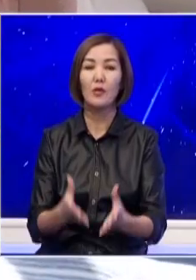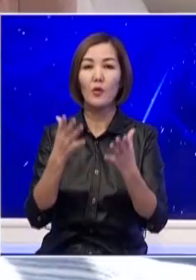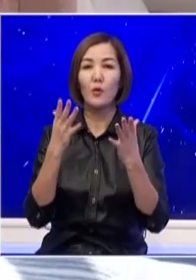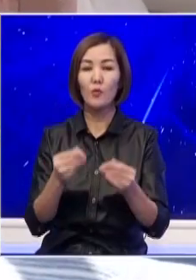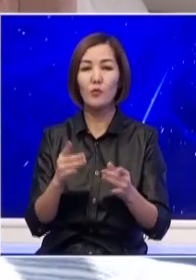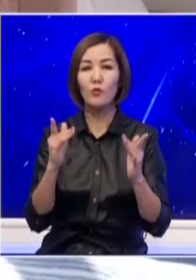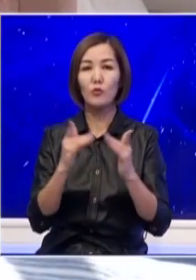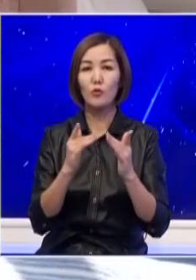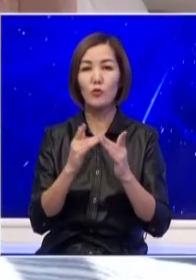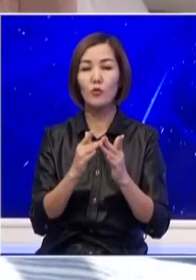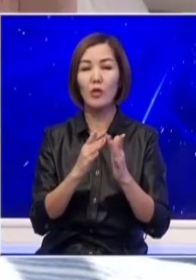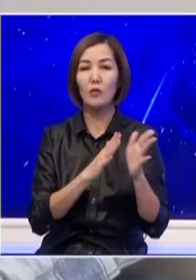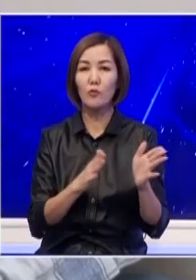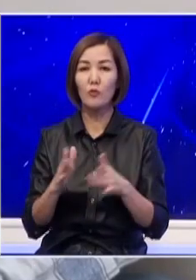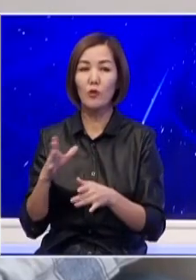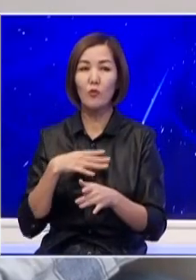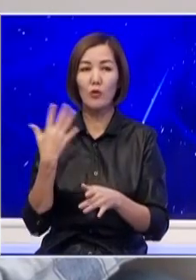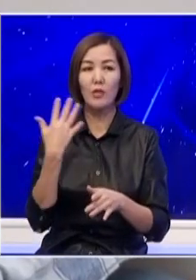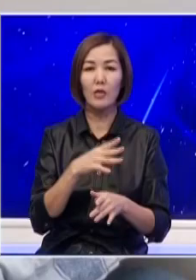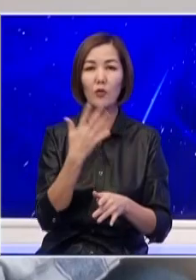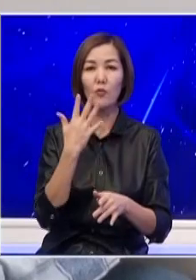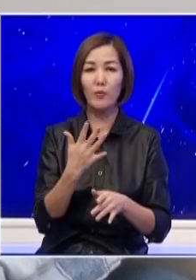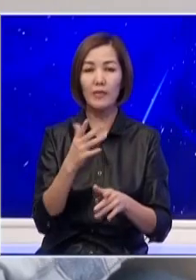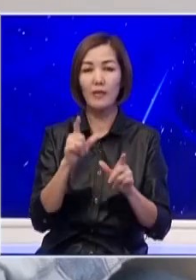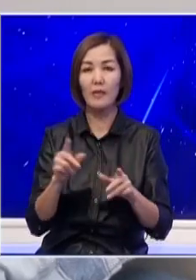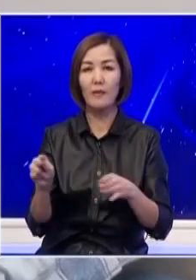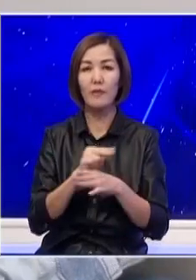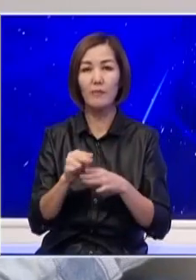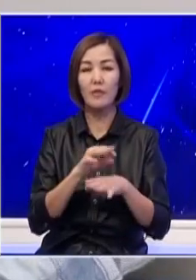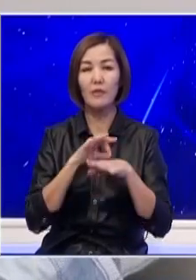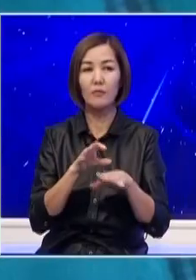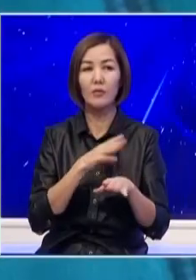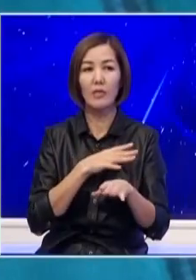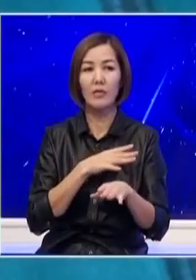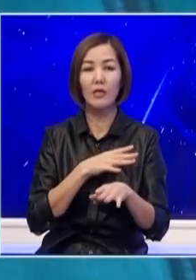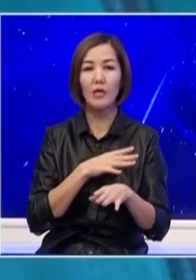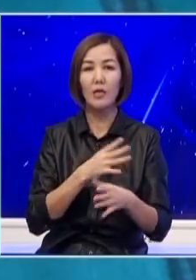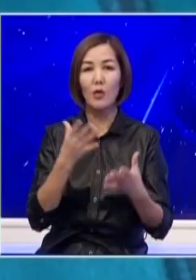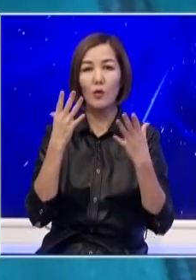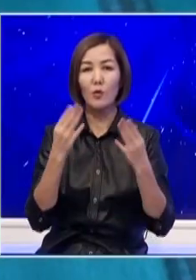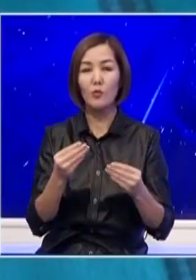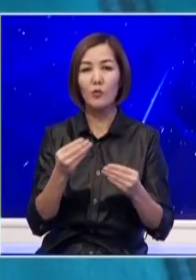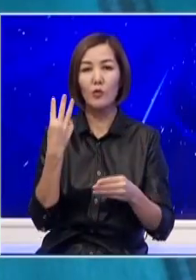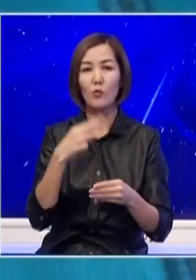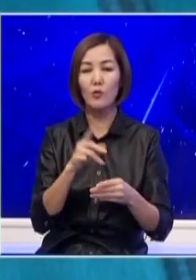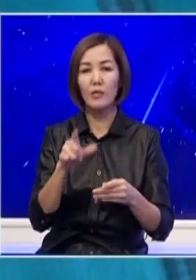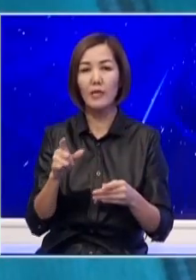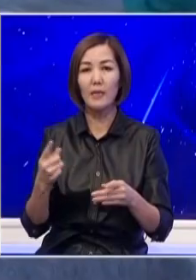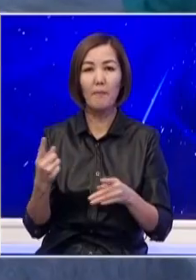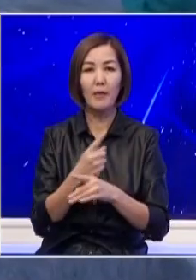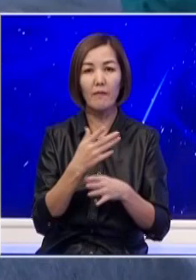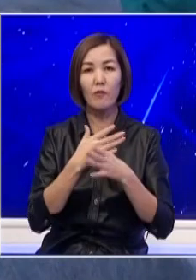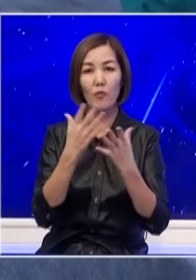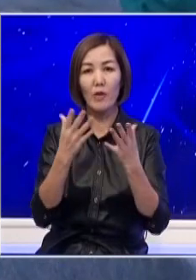төсек қойылған. Қазірде мұнда 55 адам ем-дом қабылдап жатыр. Күніне күндізгі бөлімде 30 адам алғашқы көмек